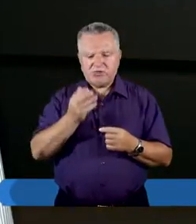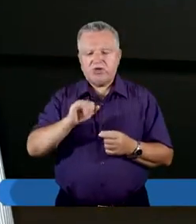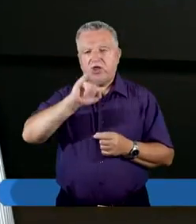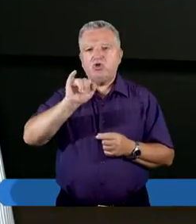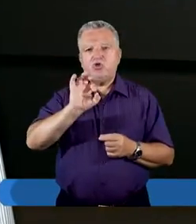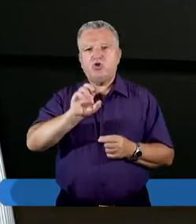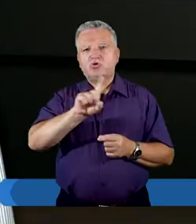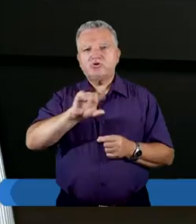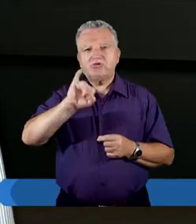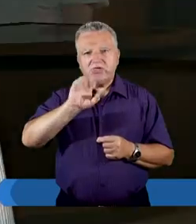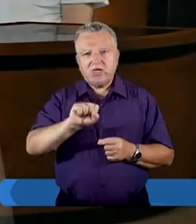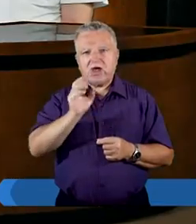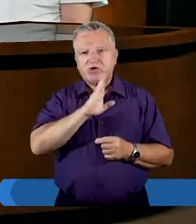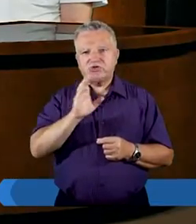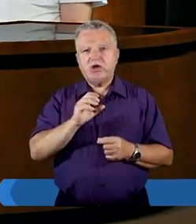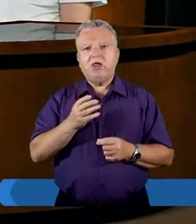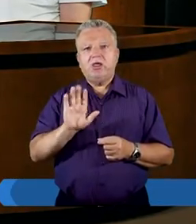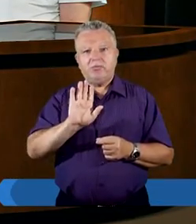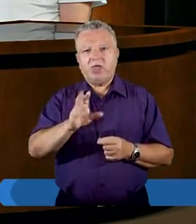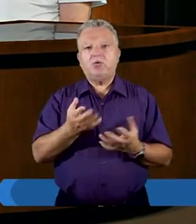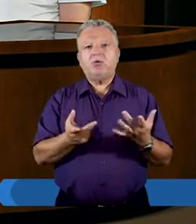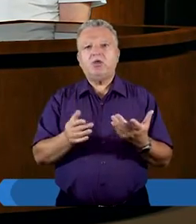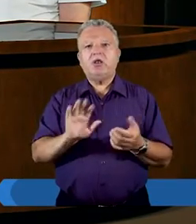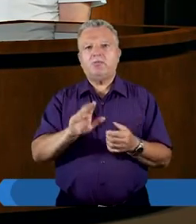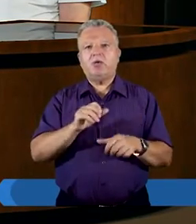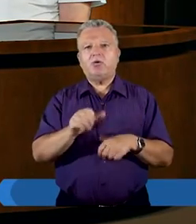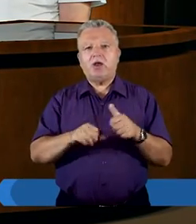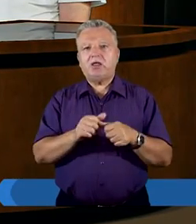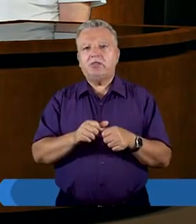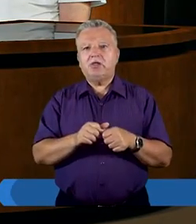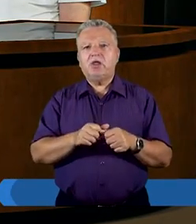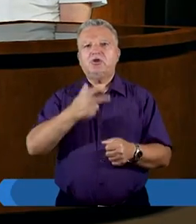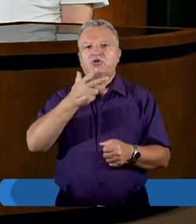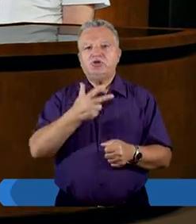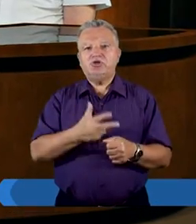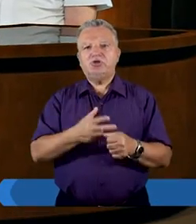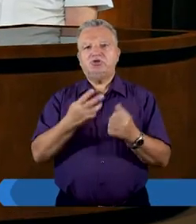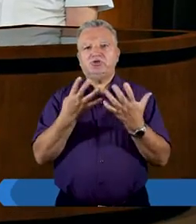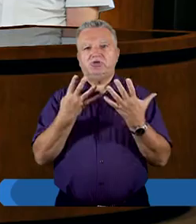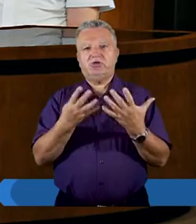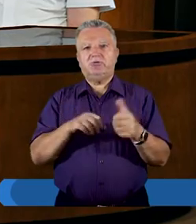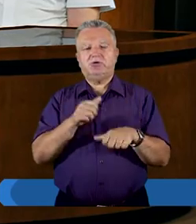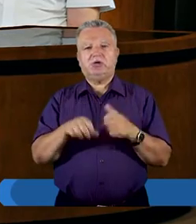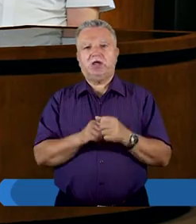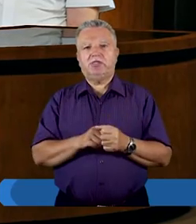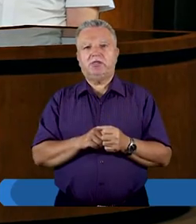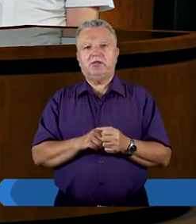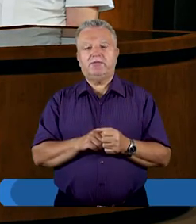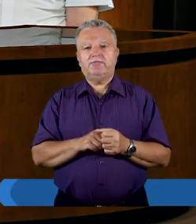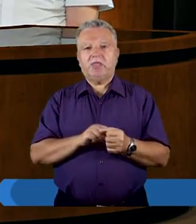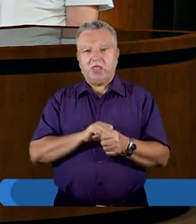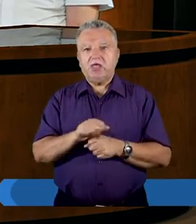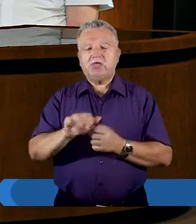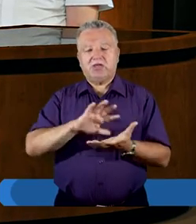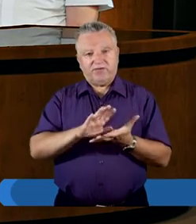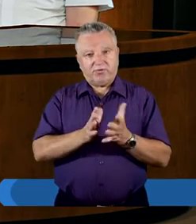Jozjasz, kiedy umierał? Ja policzyłem, o ile się nie mylę, to 39 lat. A więc jest rzeczywiście